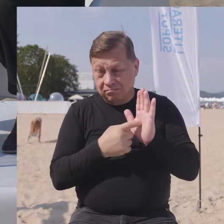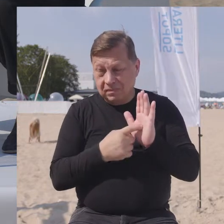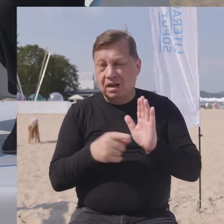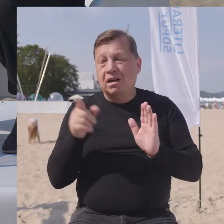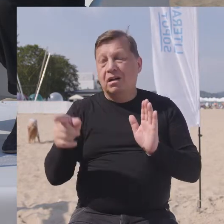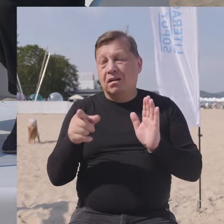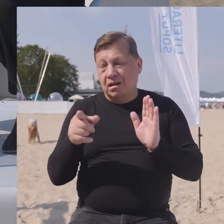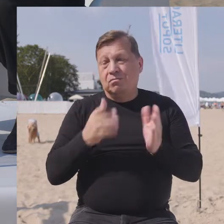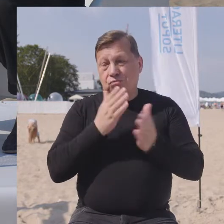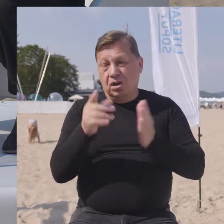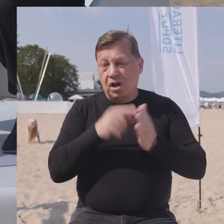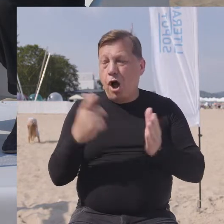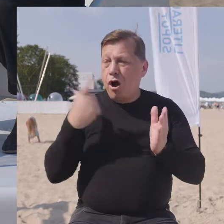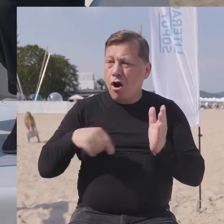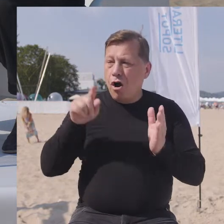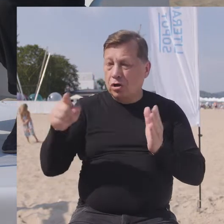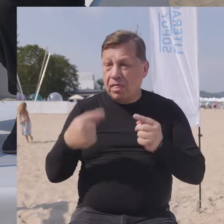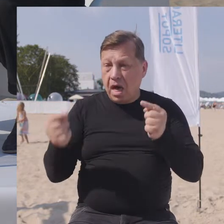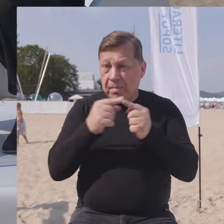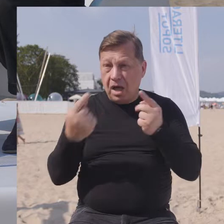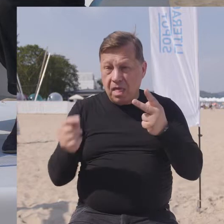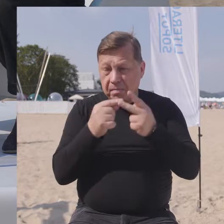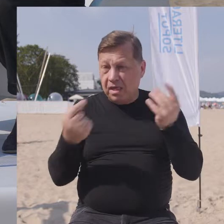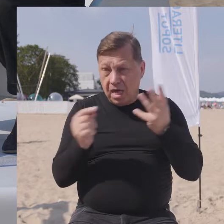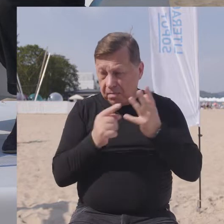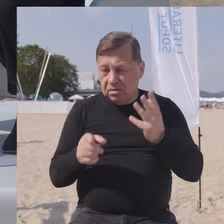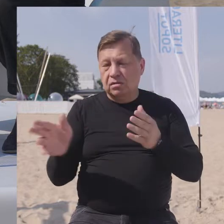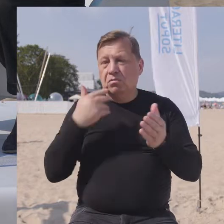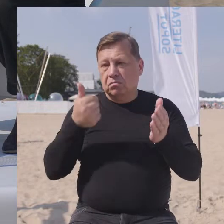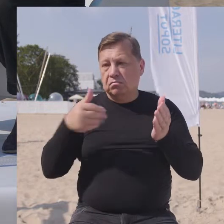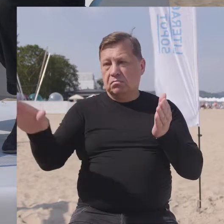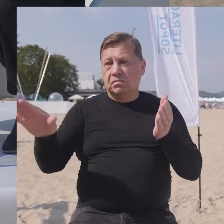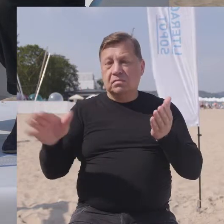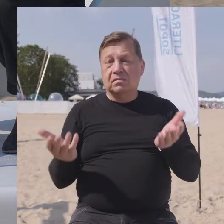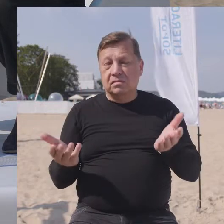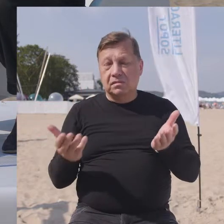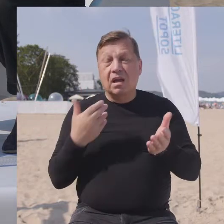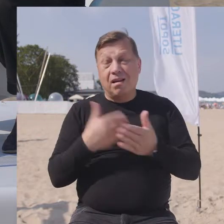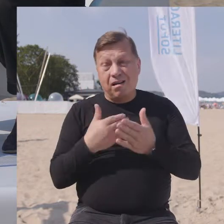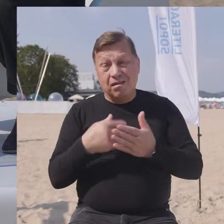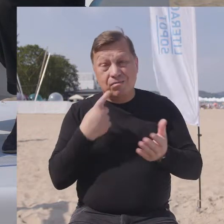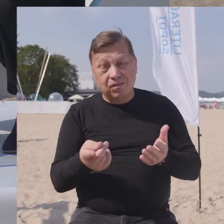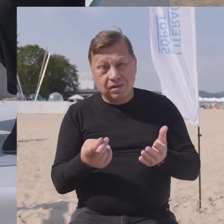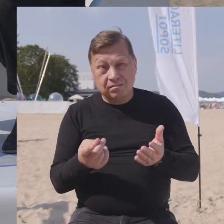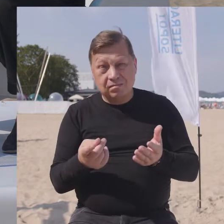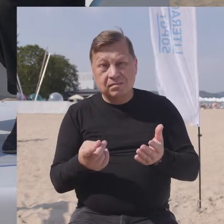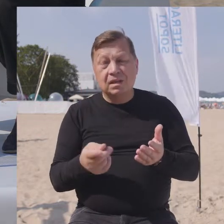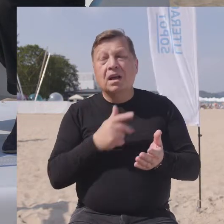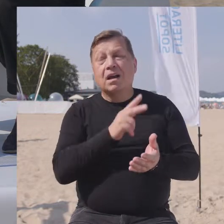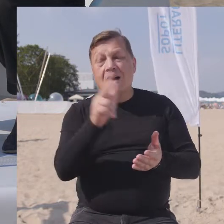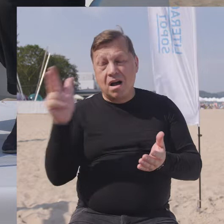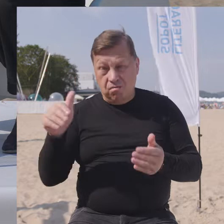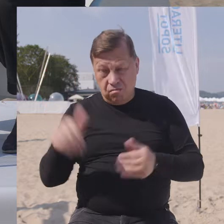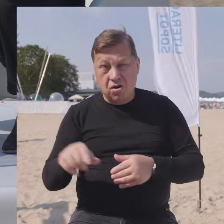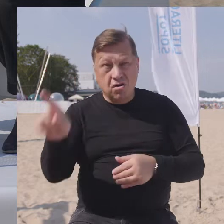na margines wszystkie te osoby, które do nich nie pasują. I choćby dlatego, że w każdej chwili to może